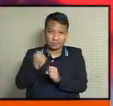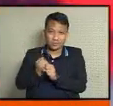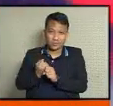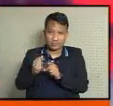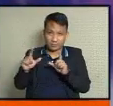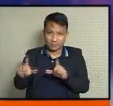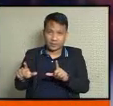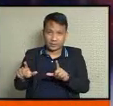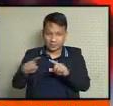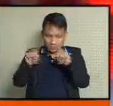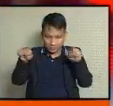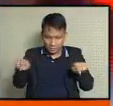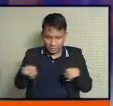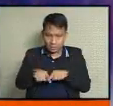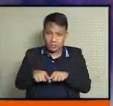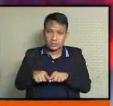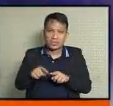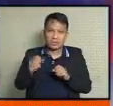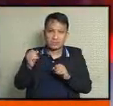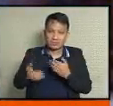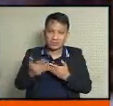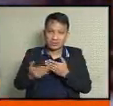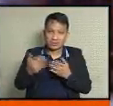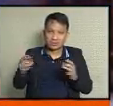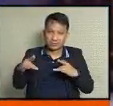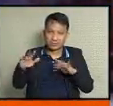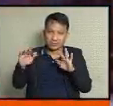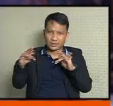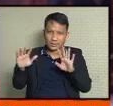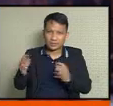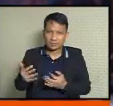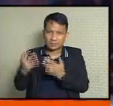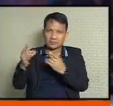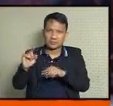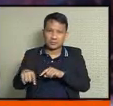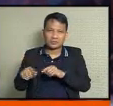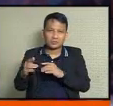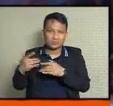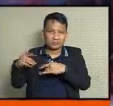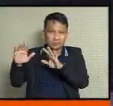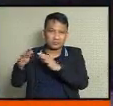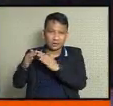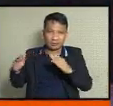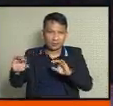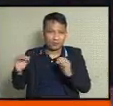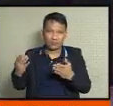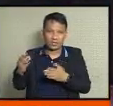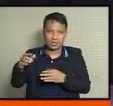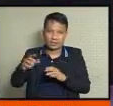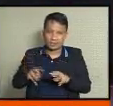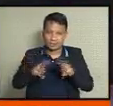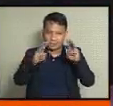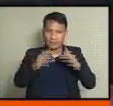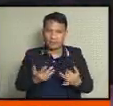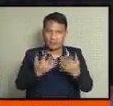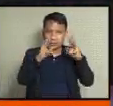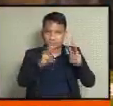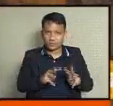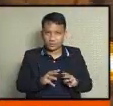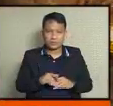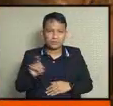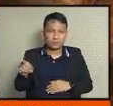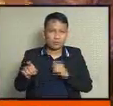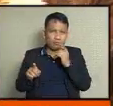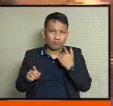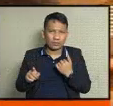mga plake na may flammable materials. Gawa pa sa light materials ang bahay at wala itong firewall. Pero inaalam